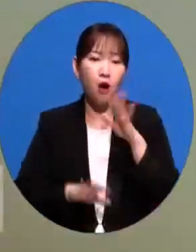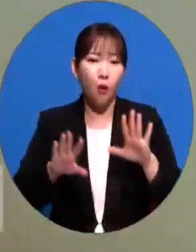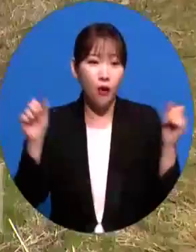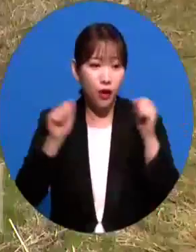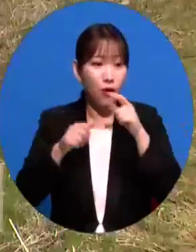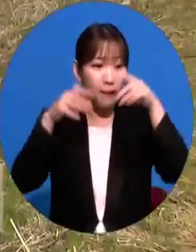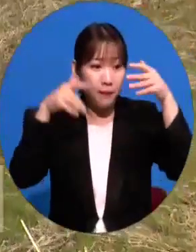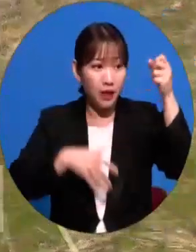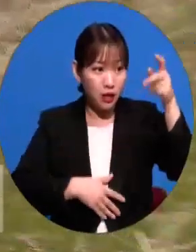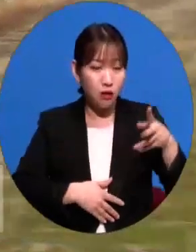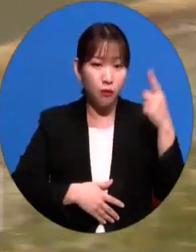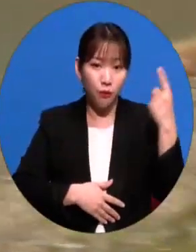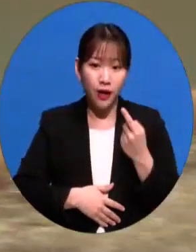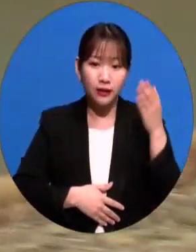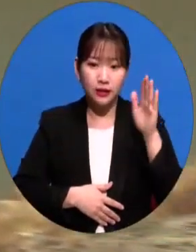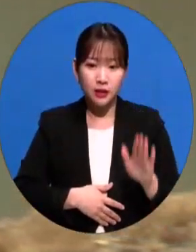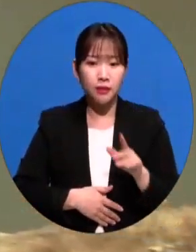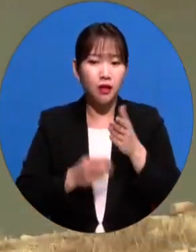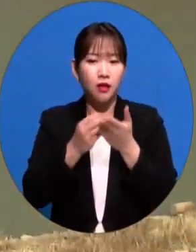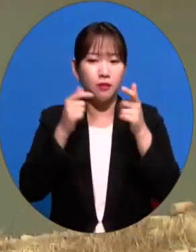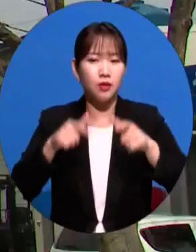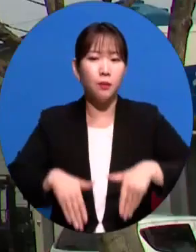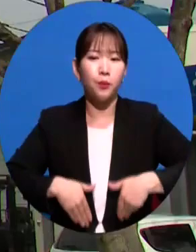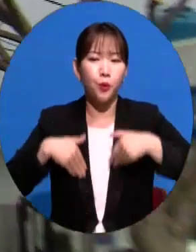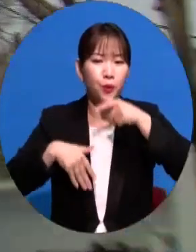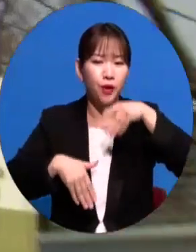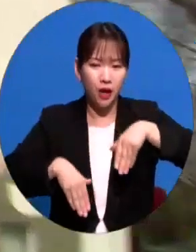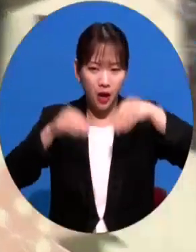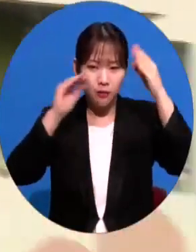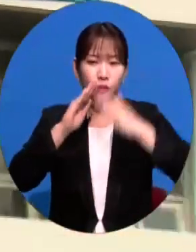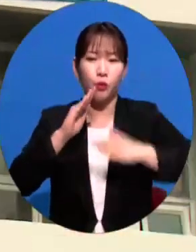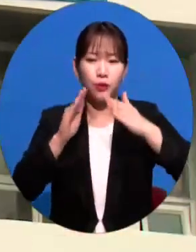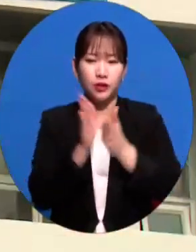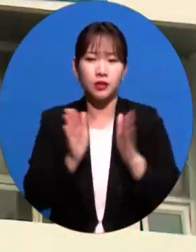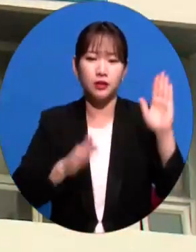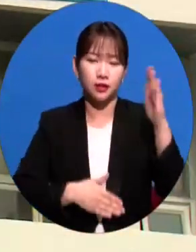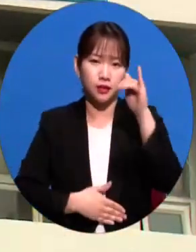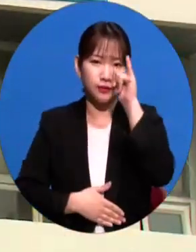올 겨울이지만 심지어 봄 가뭄은 본격화되고 있습니다 MBC 뉴스 신광 합니다